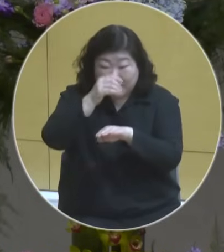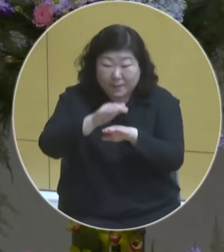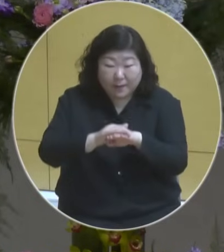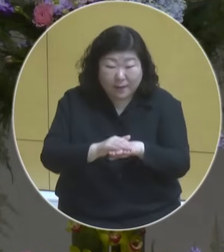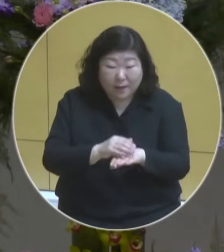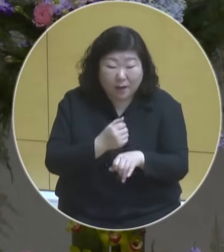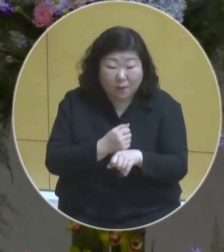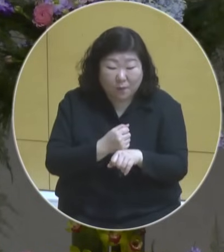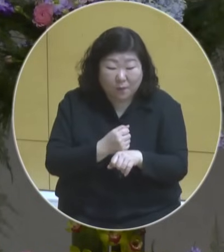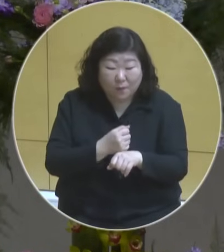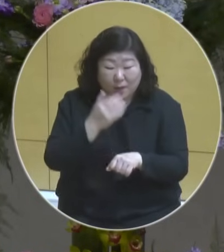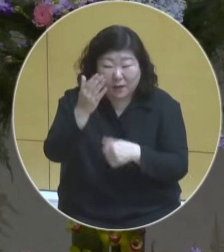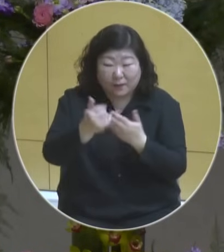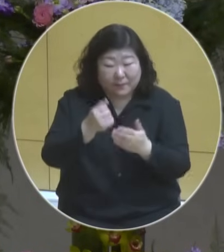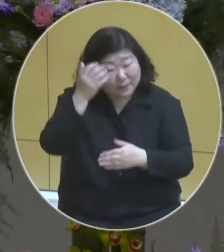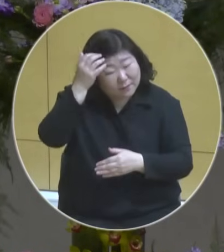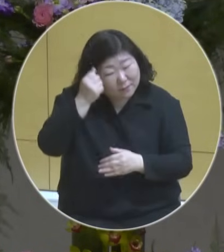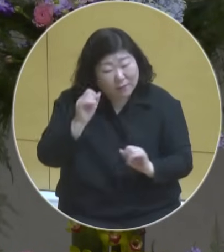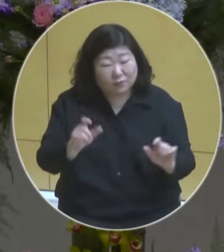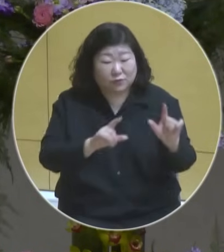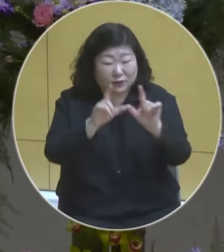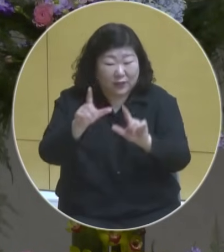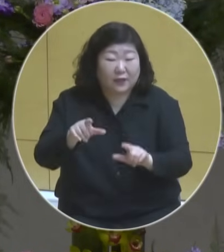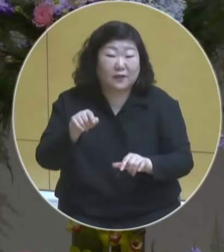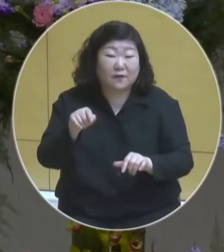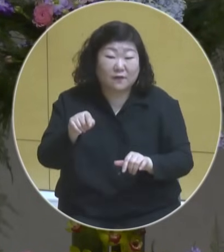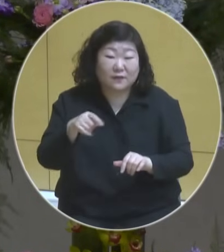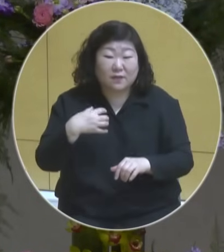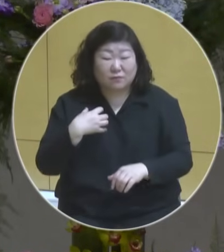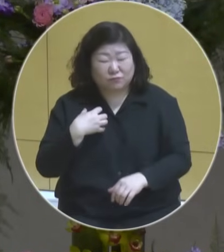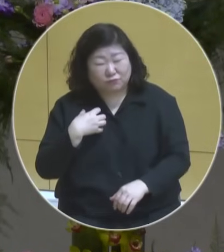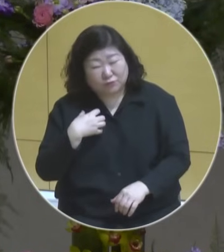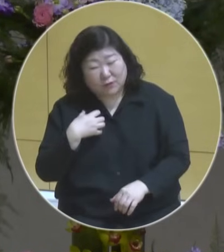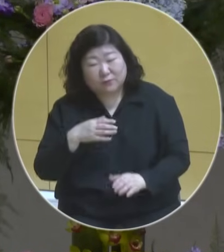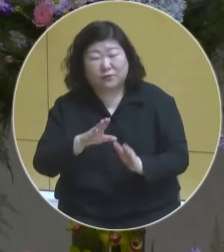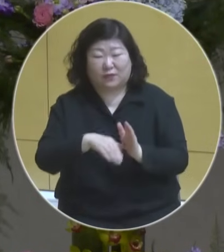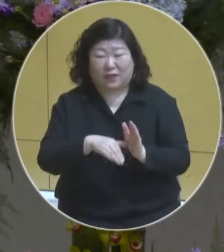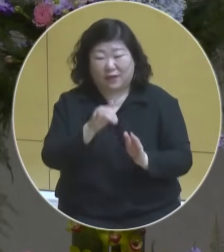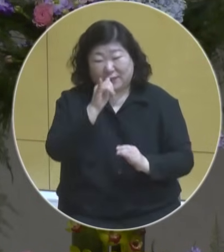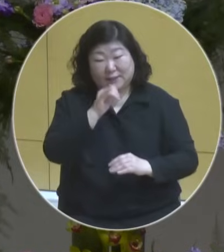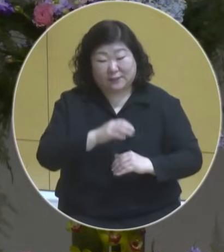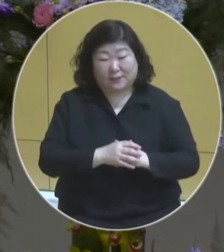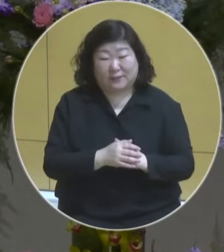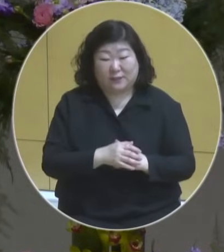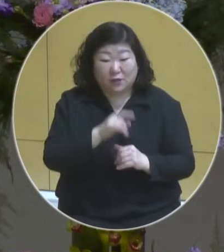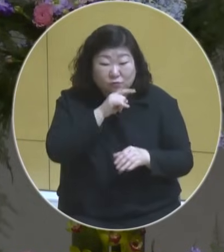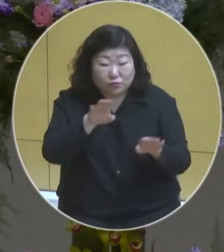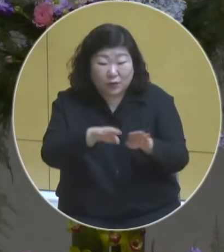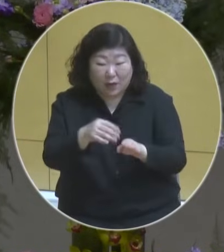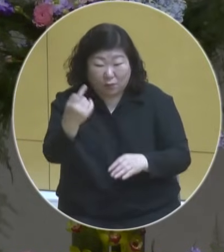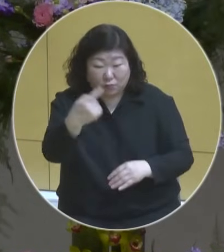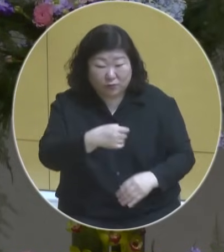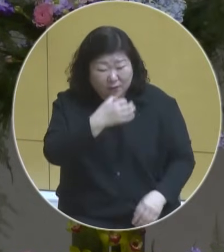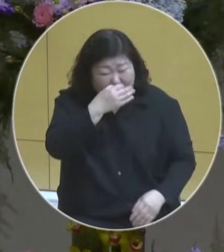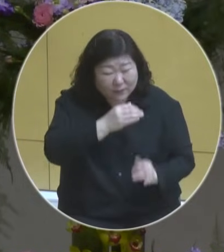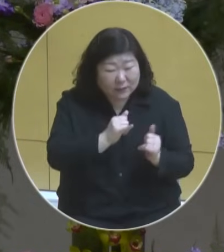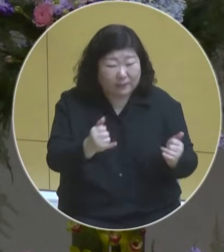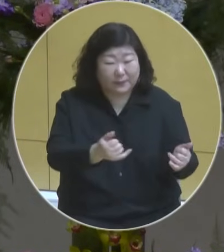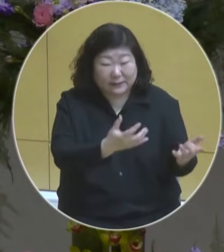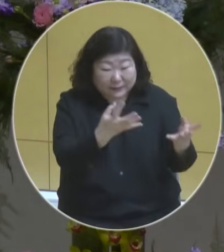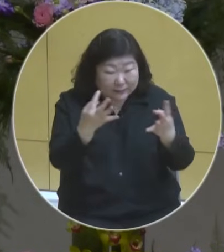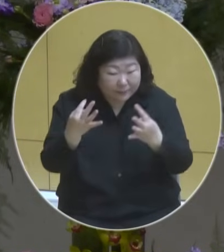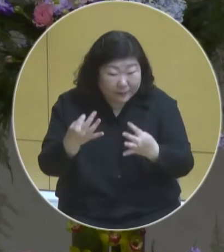예배드리고 하나님을 기억하고 사는 것이 부담스러울 때가 많아요 여러분 주일날 오늘 나오는 거 힘든 분들 굉장히